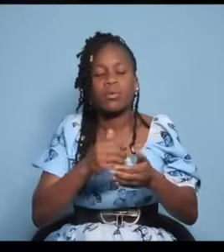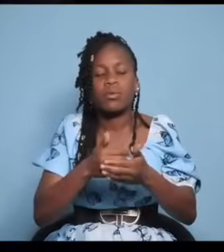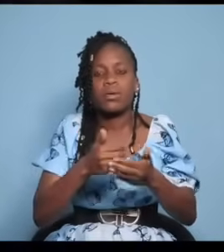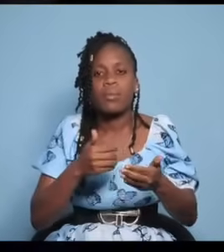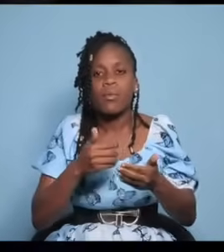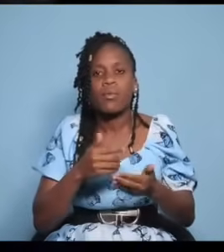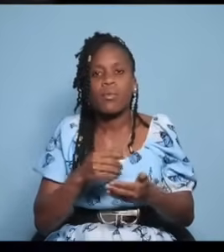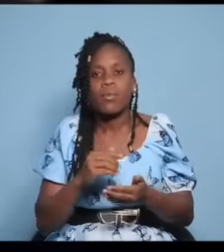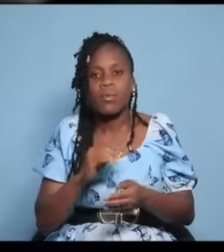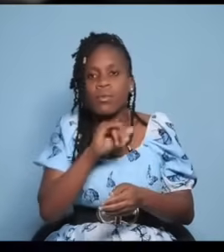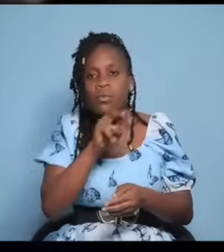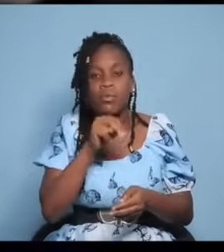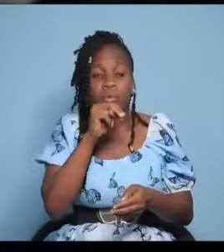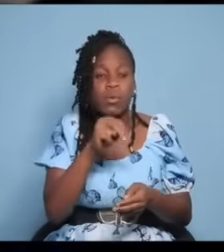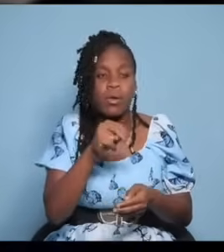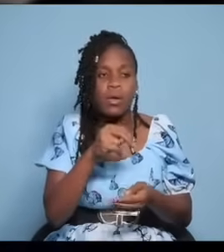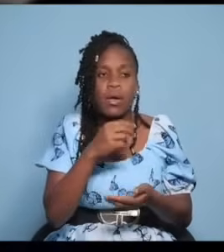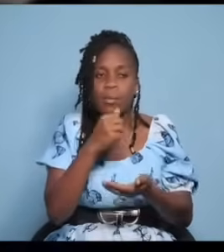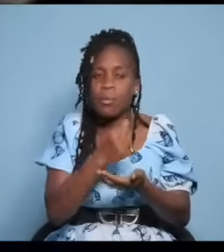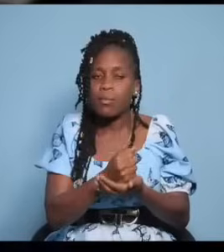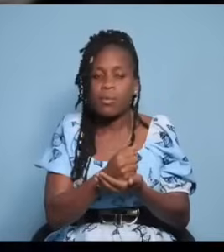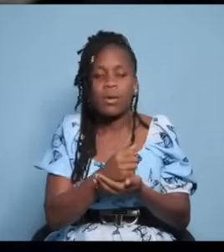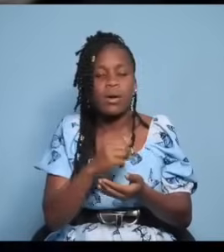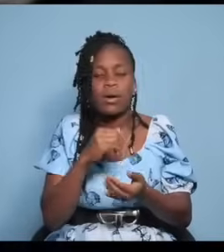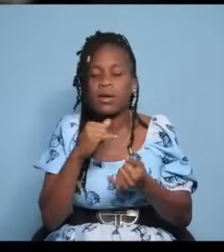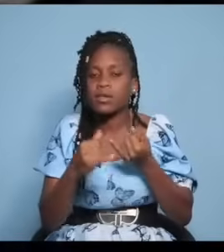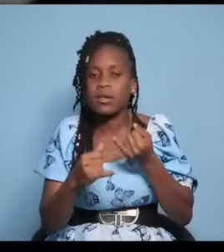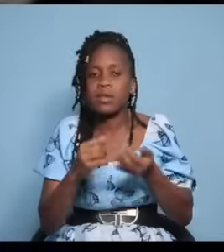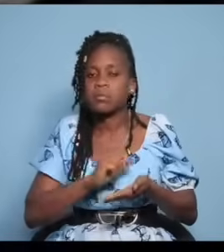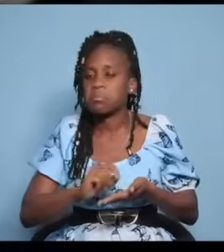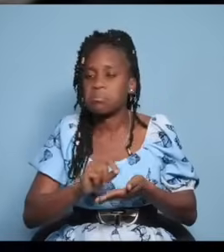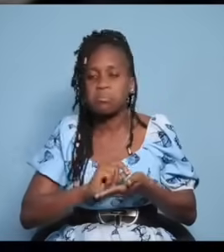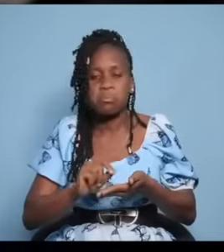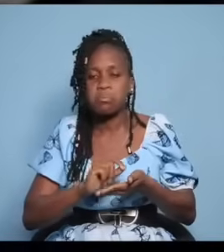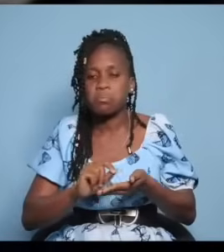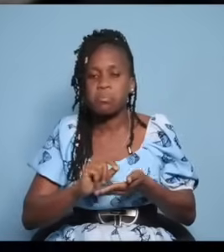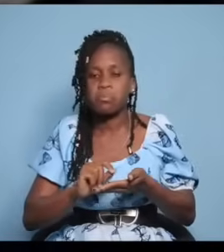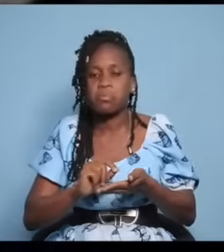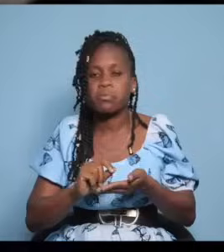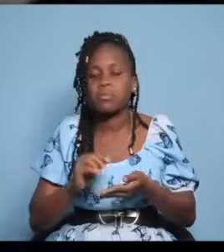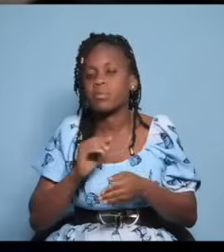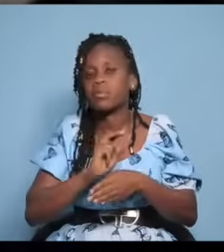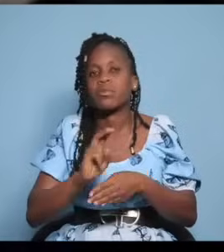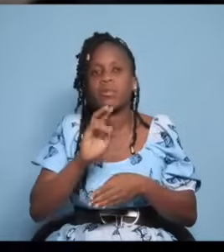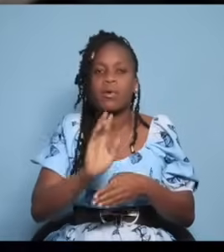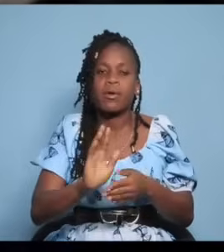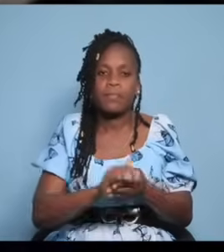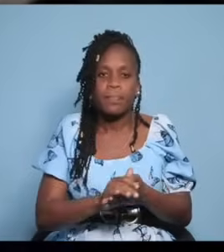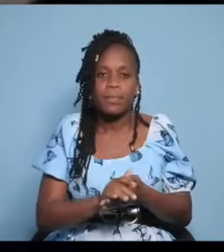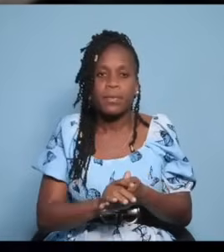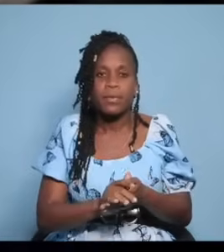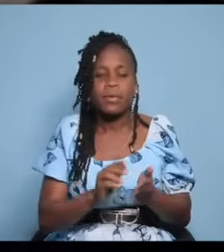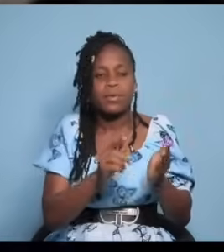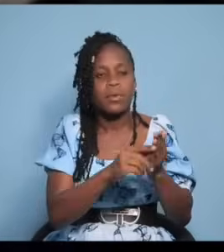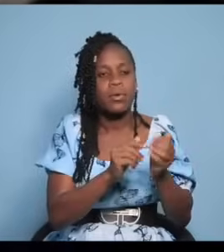kwamba hahitaji support ya serikali katika kusafiri na vitu vingine. Basi unaambiwa mapema tarehe 29 Dr. John Garang akiwa na wasaidizi